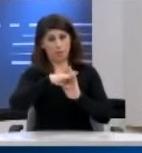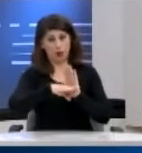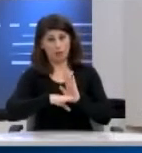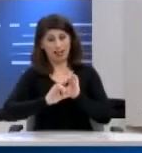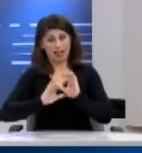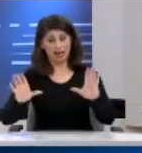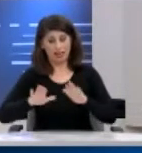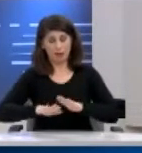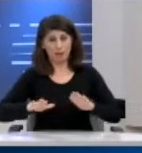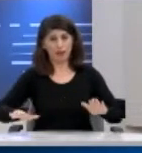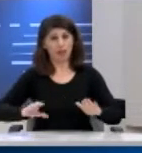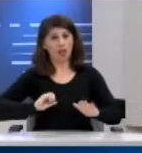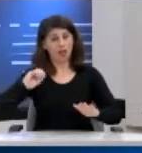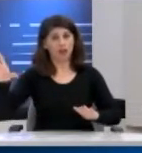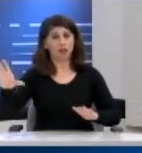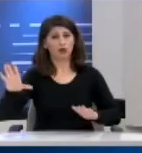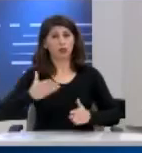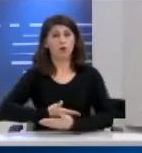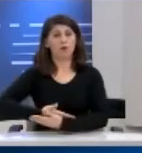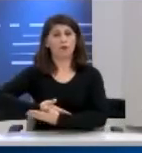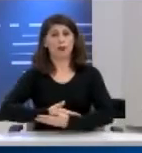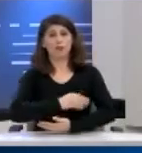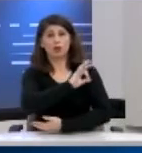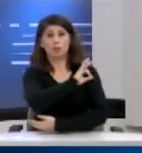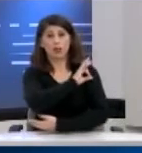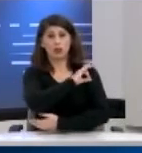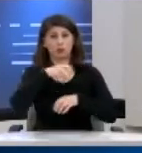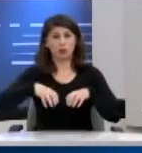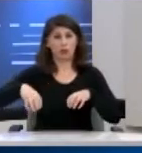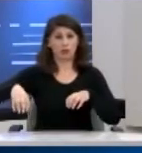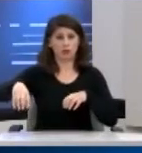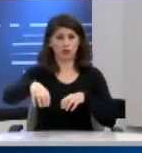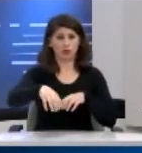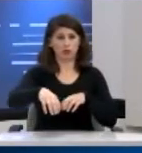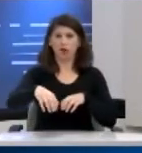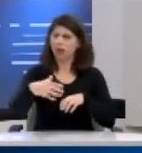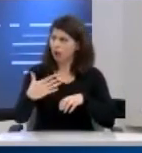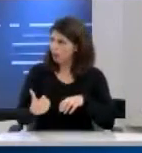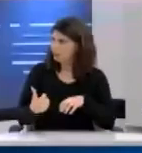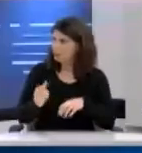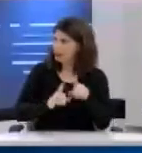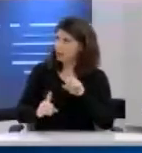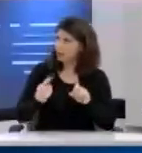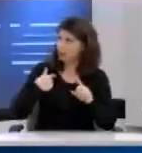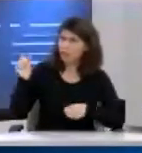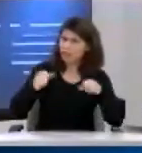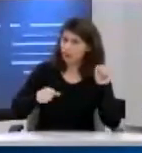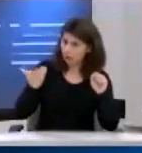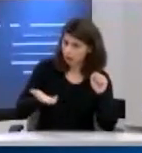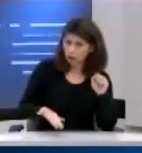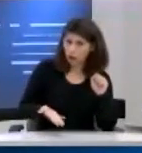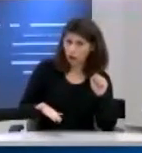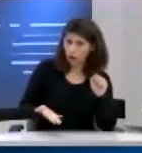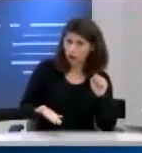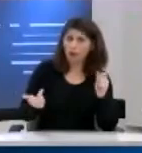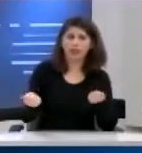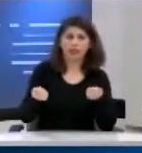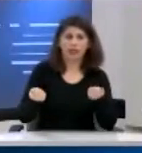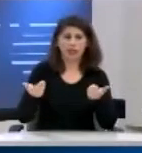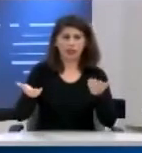από βρεφονηπιακούς και παιδικούς σταθμούς. Υπάρχει κανείς που θα διαφωνήσει σε αυτό? Δεν θα σας κάνω σύγκριση τώρα